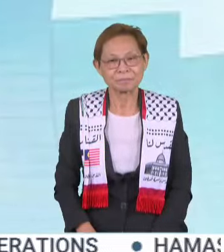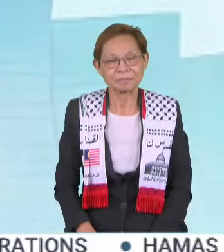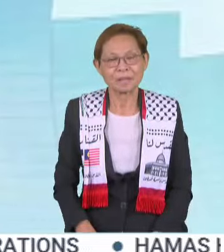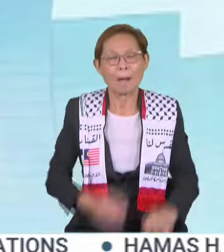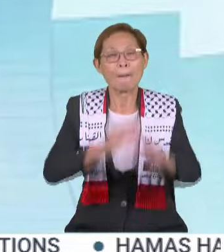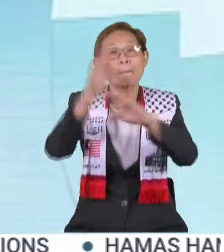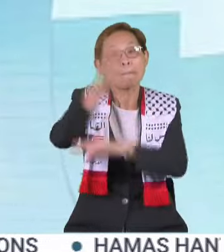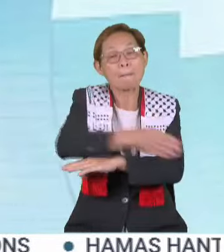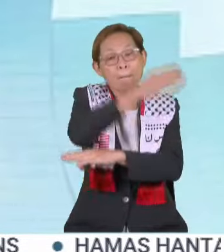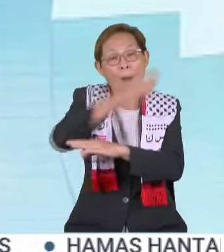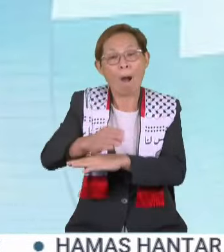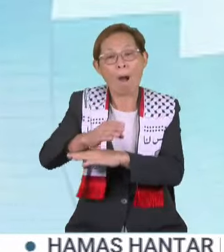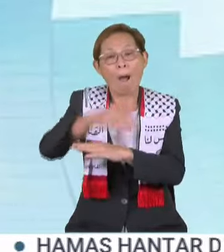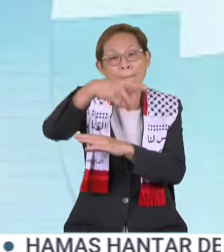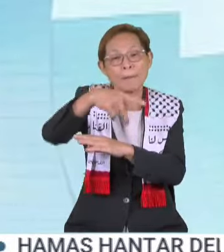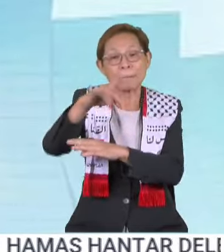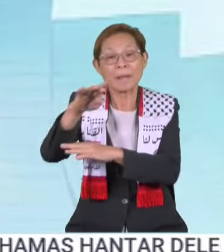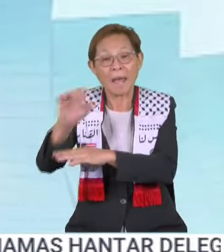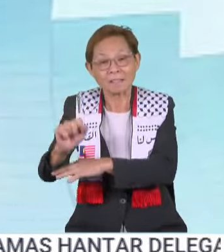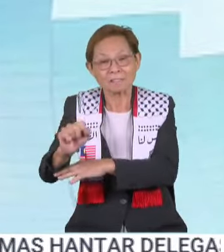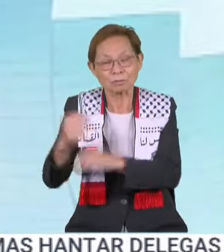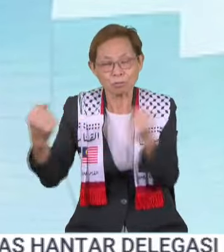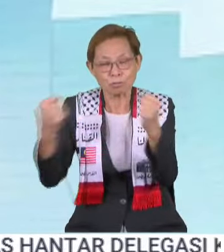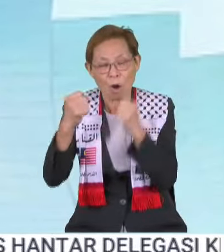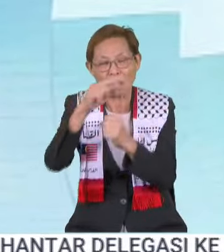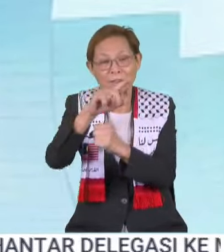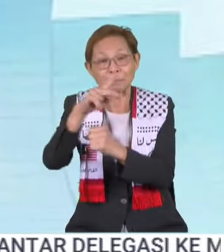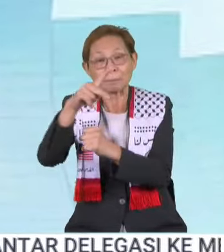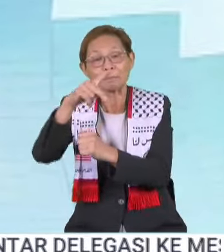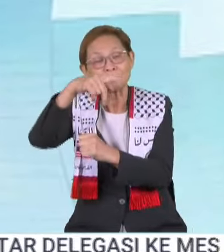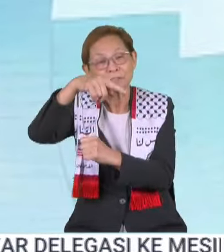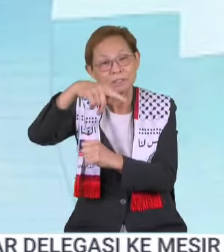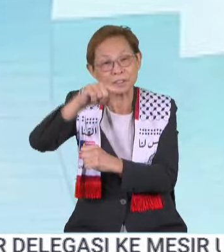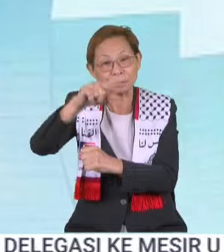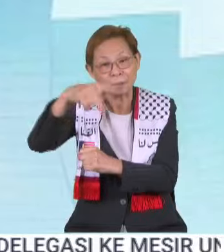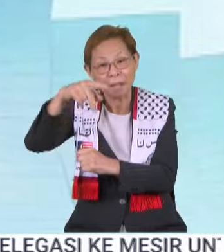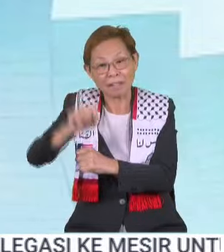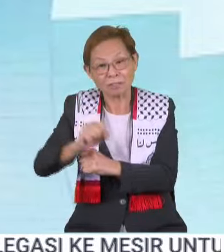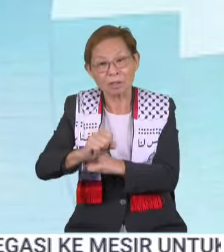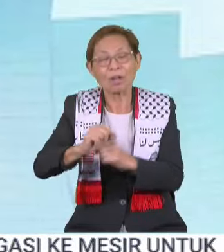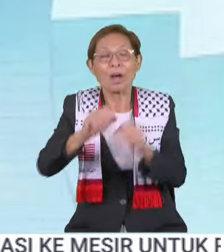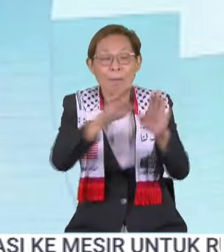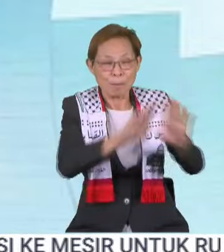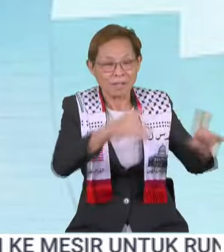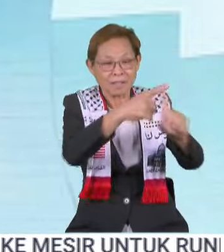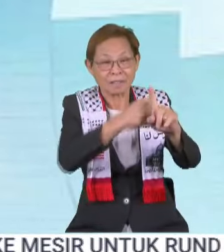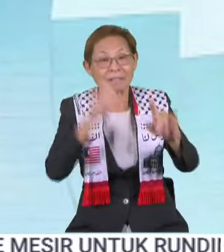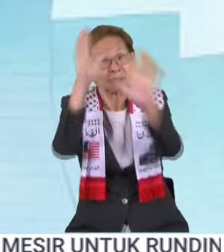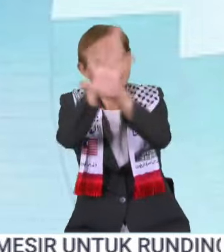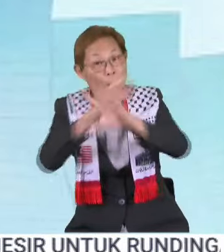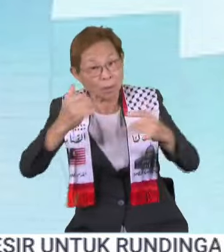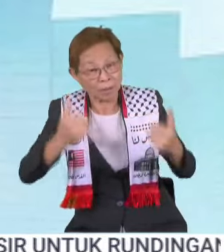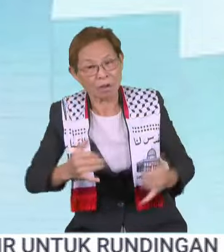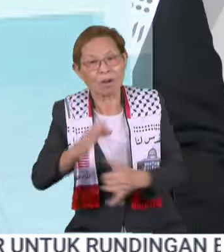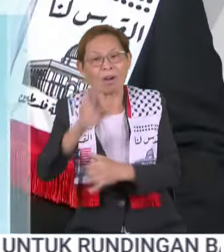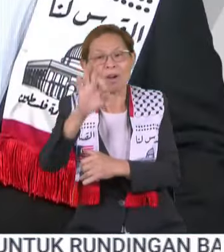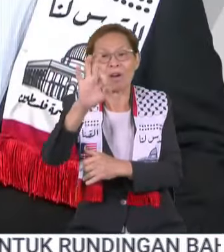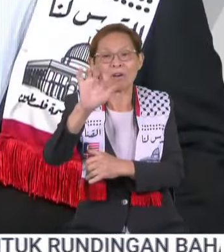Pembubaran Parti Sarawak Bersatu perkukuh sokongan kepada GPS itu antara tumpuan dari Bumi Kenyalang bersama Fazril Hisham Afendi.